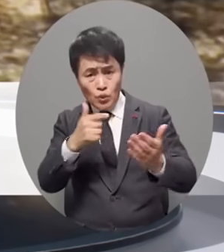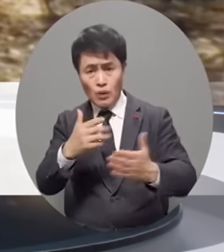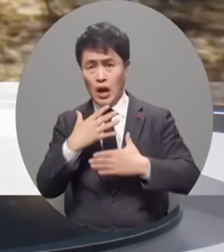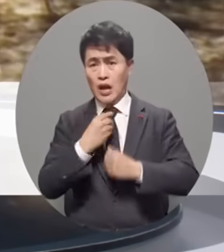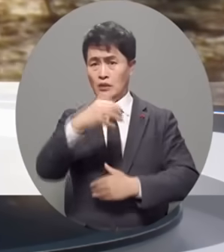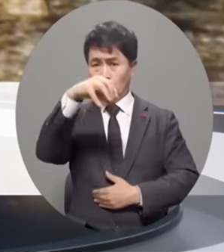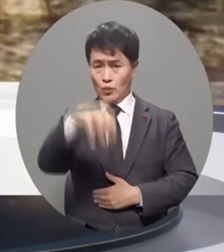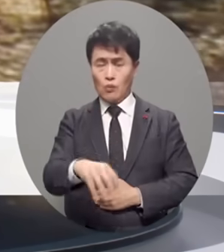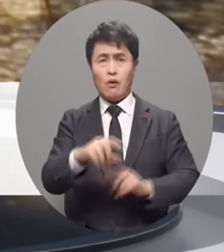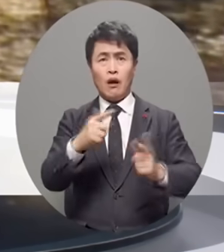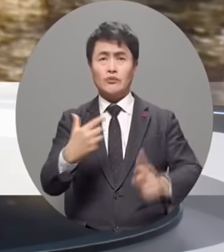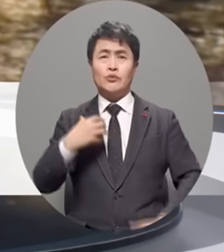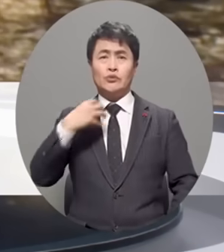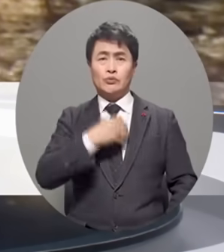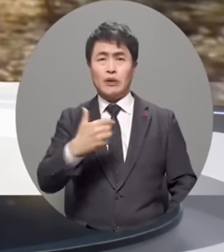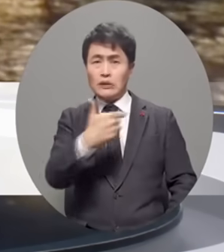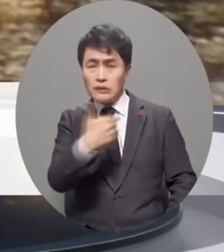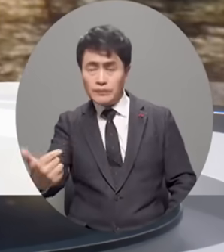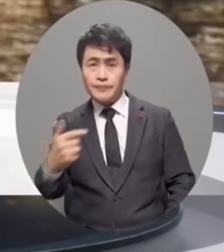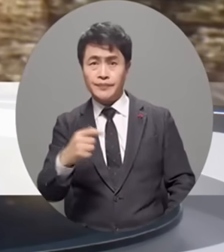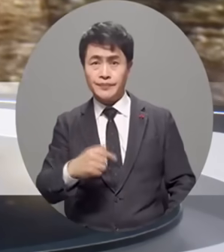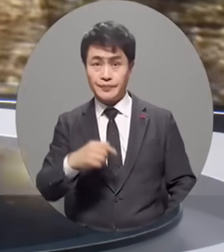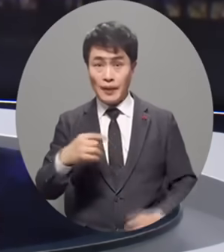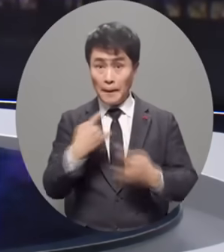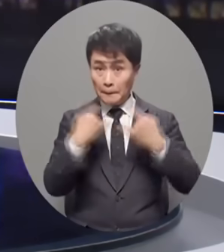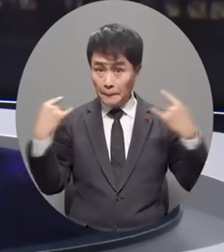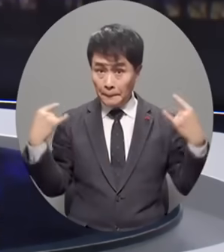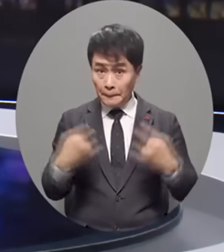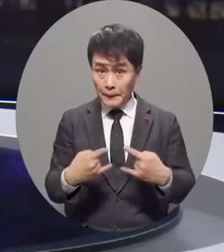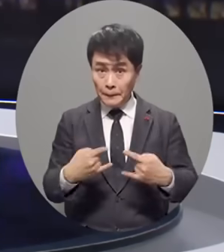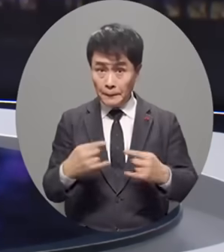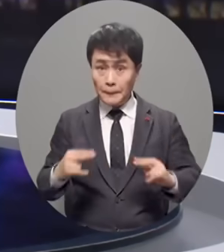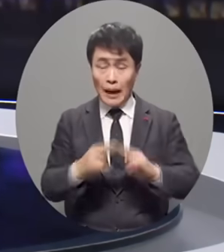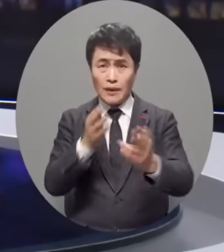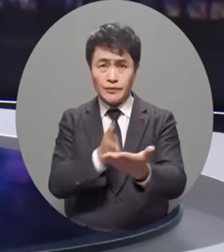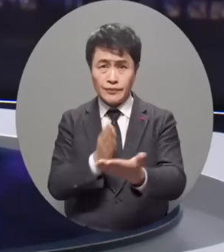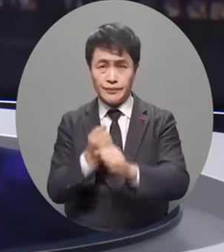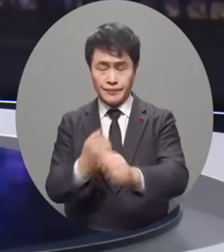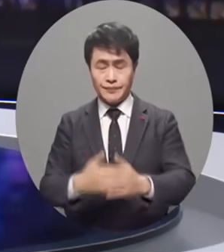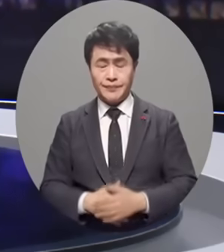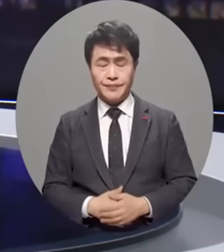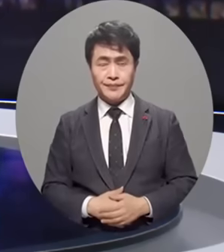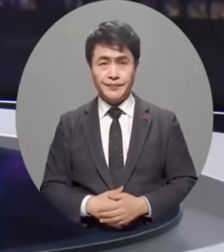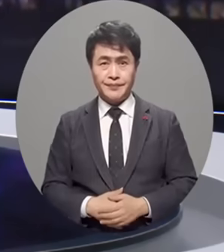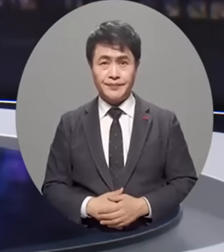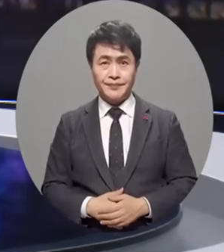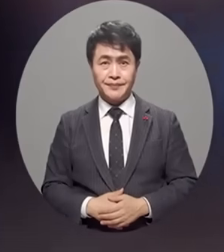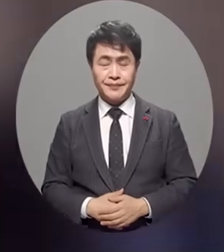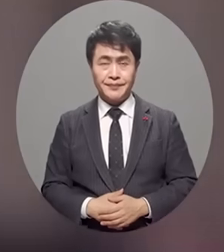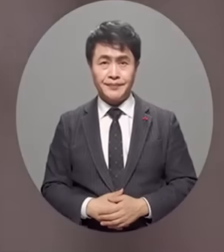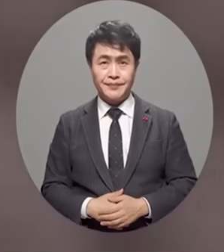안전지대가 아니라는 우려가 커지고 있는데요. 파리에서 손영 특파원이 전하겠습니다.